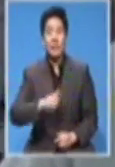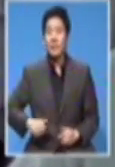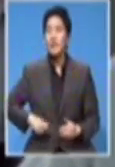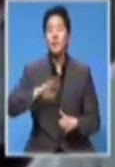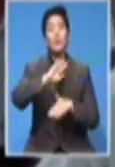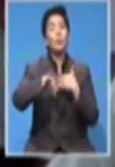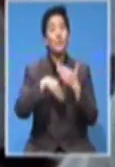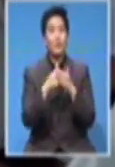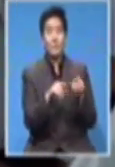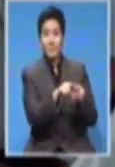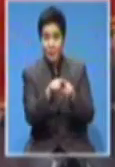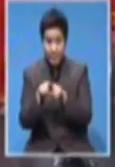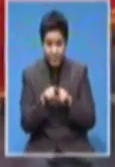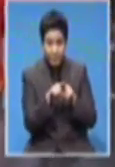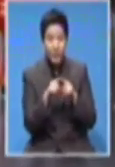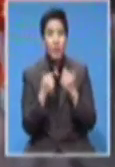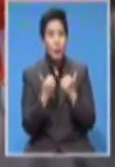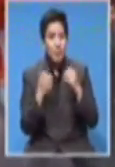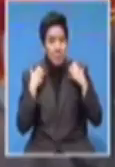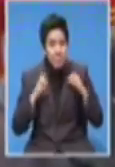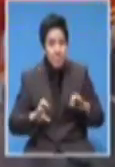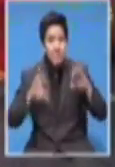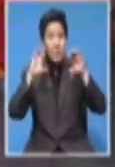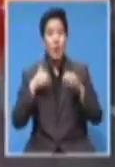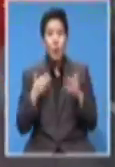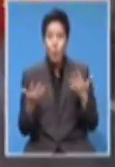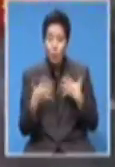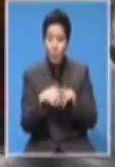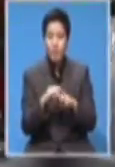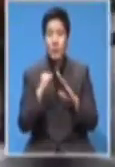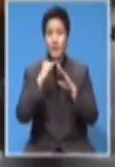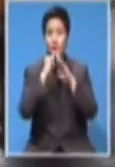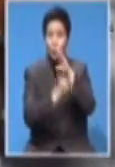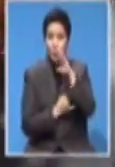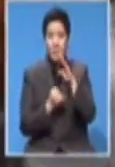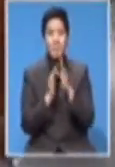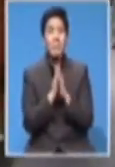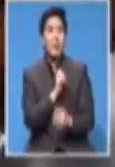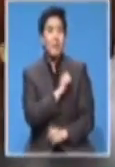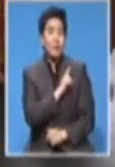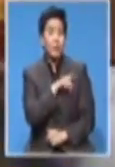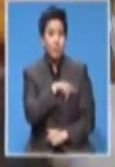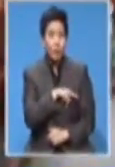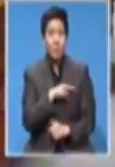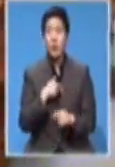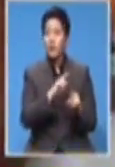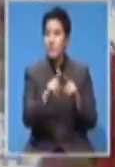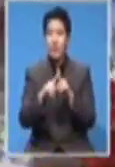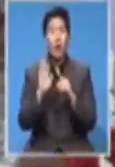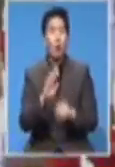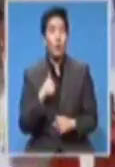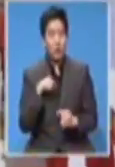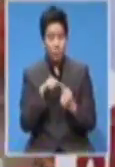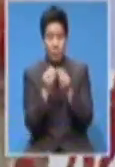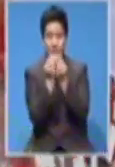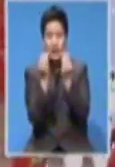ร้อมเพรียงกันนะครับรัฐบาลจะร่วมกับสำนักงานวัฒนธรรมจังหวัดคณะสงฆ์และองค์กรเครือข่ายชุมชนคุณธรรมบ